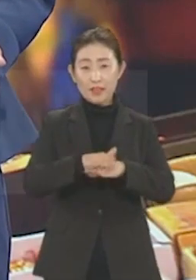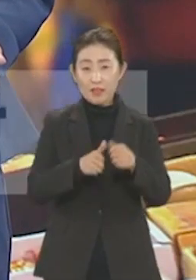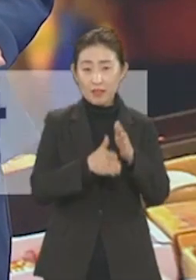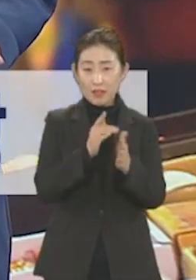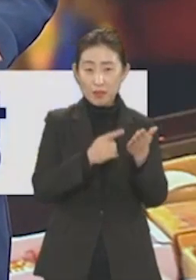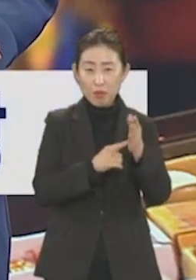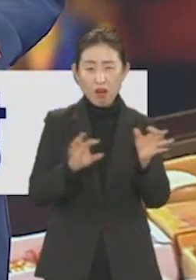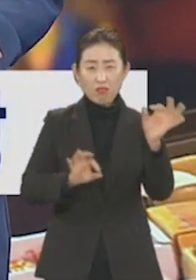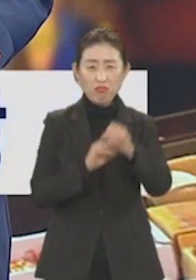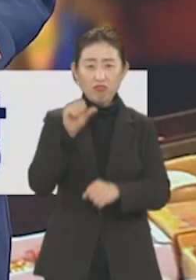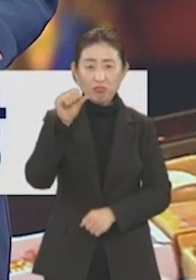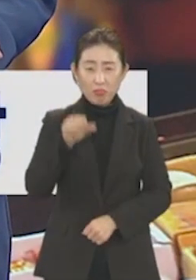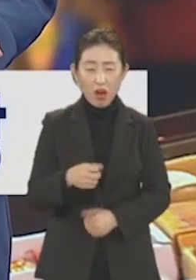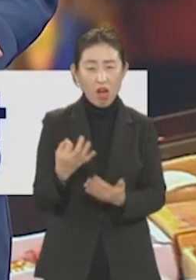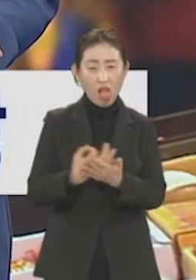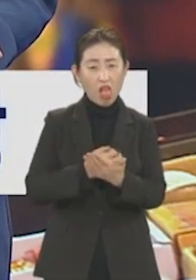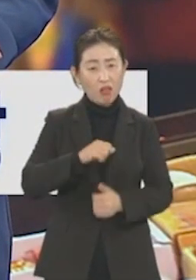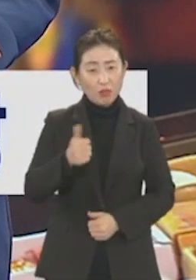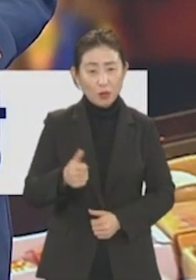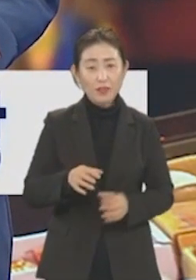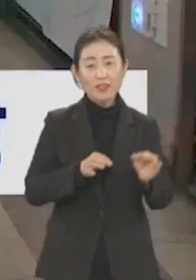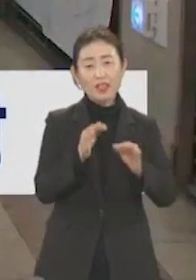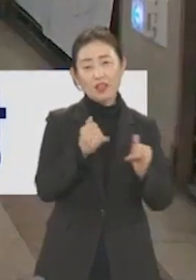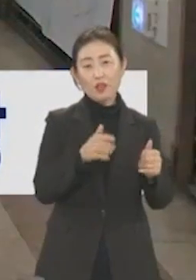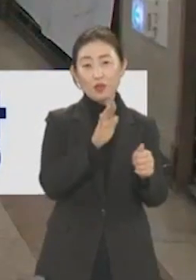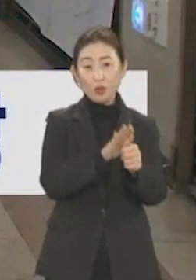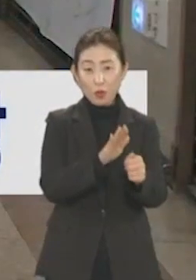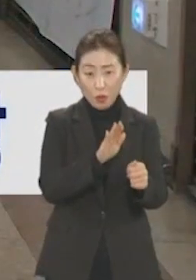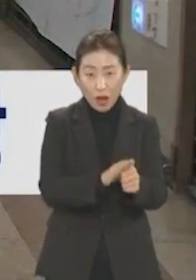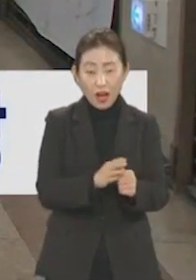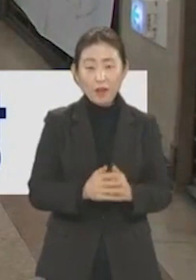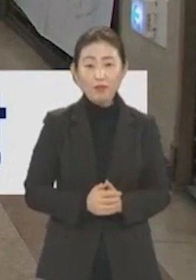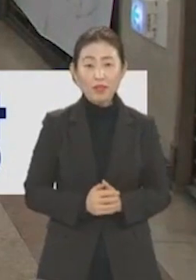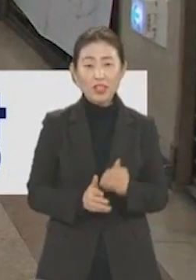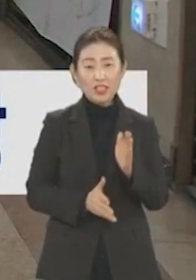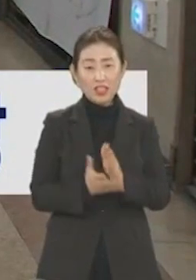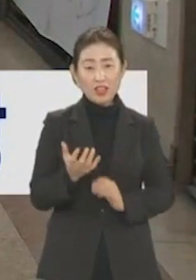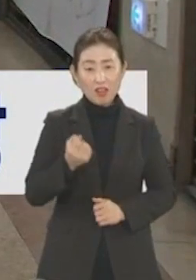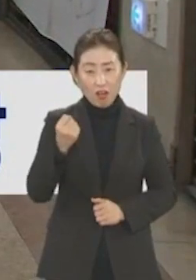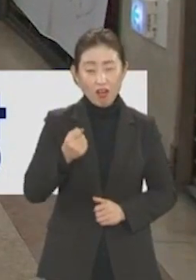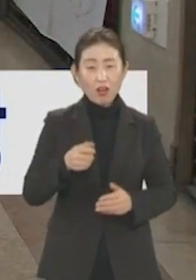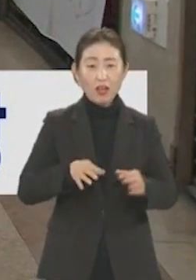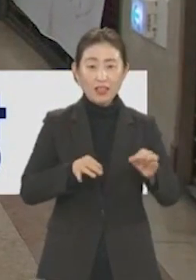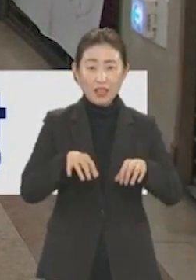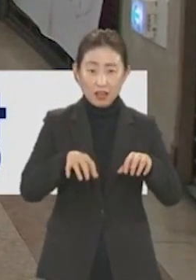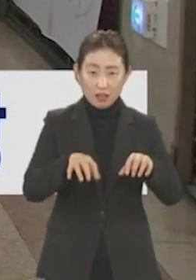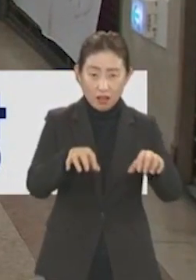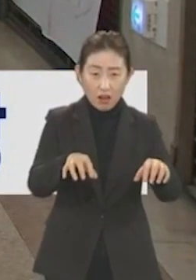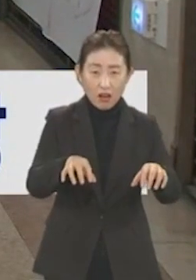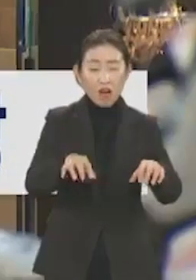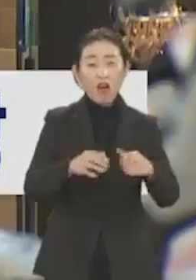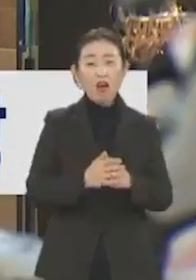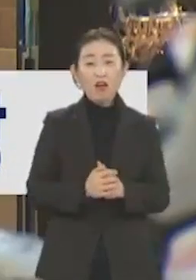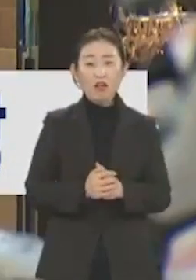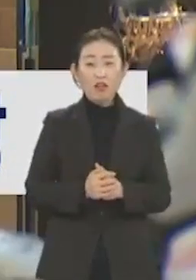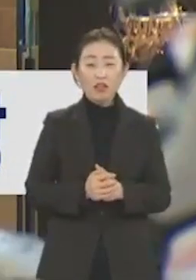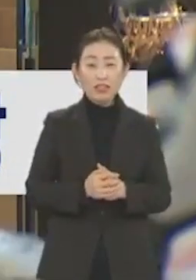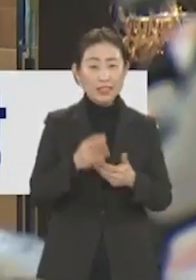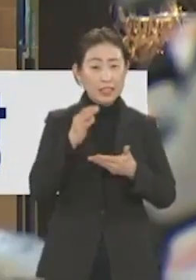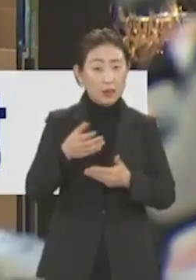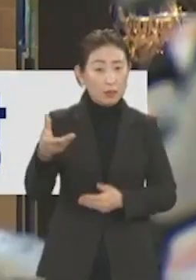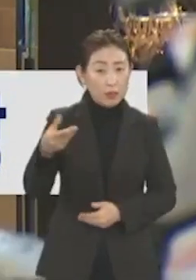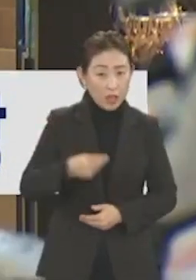대전시가 경기침체로 어려움을 겪는 소상공인들을 위해 시소유 지하상가와 농수산시장 등 공유자산을